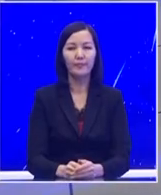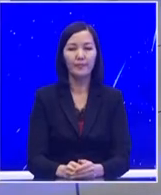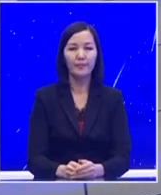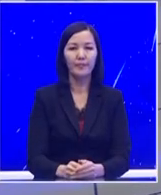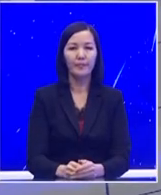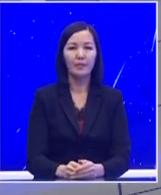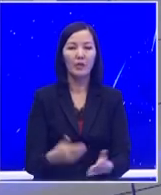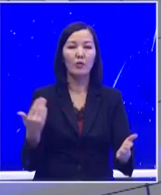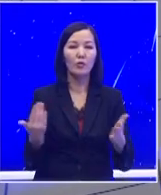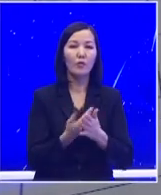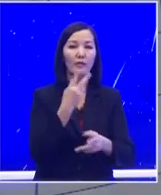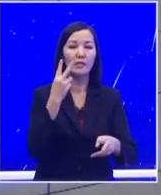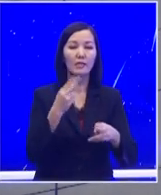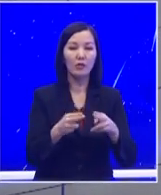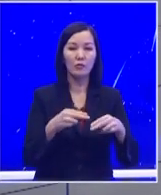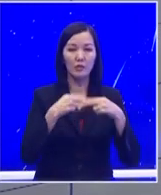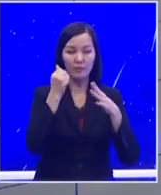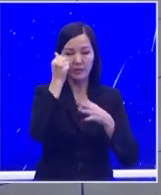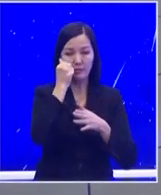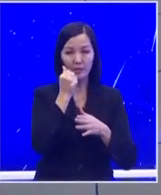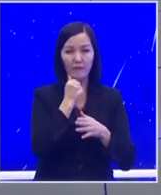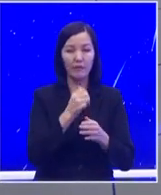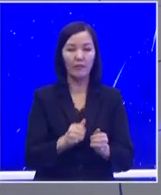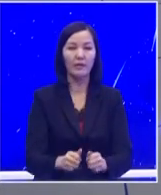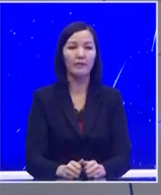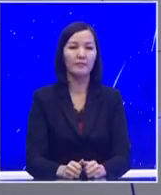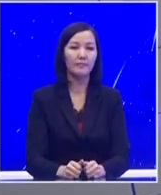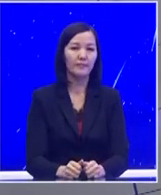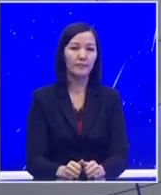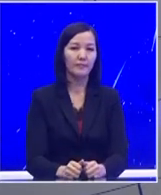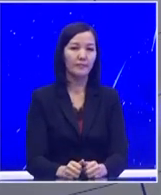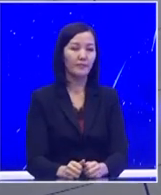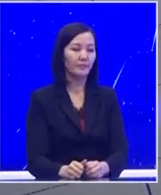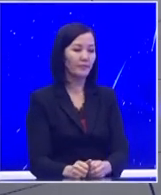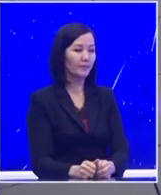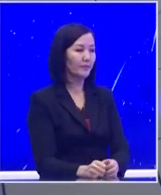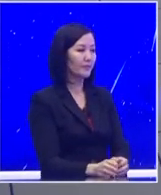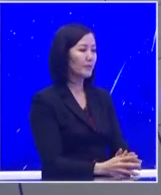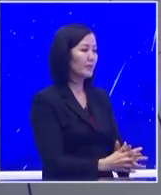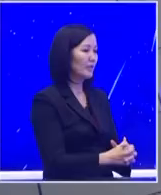Такой оказалась информационная картина этого дня. Спасибо за внимание. До свидания.